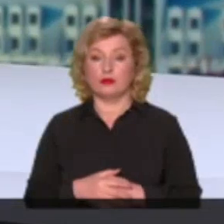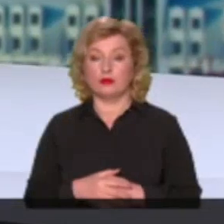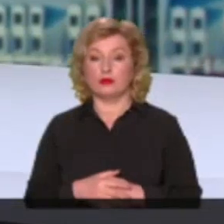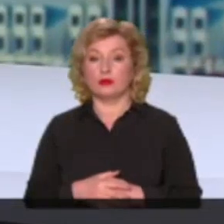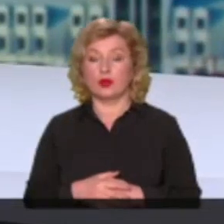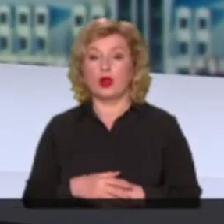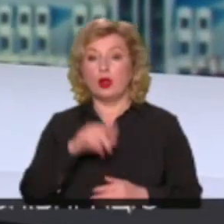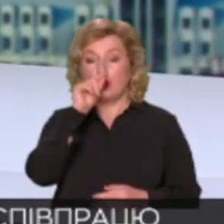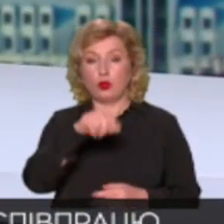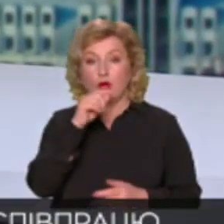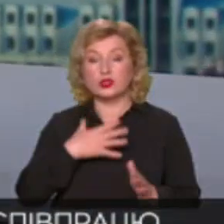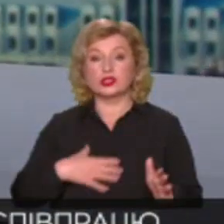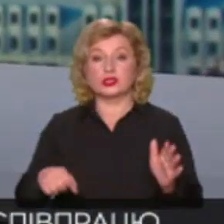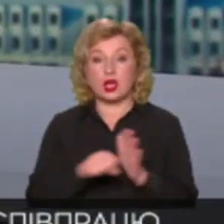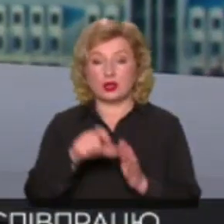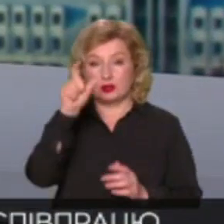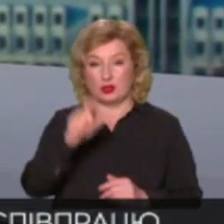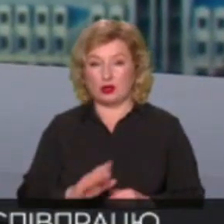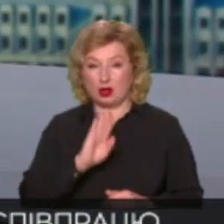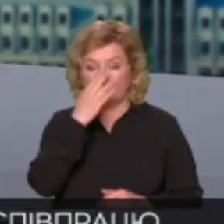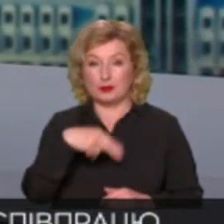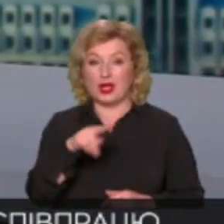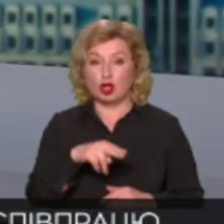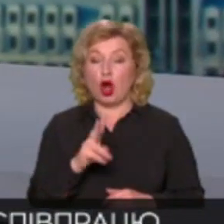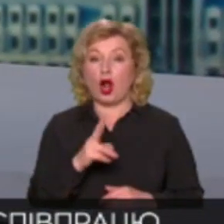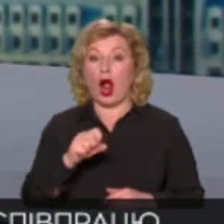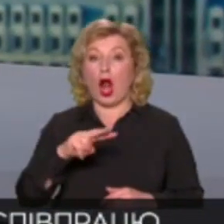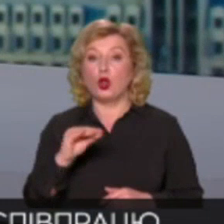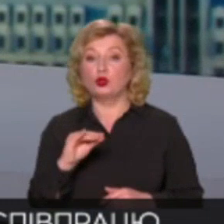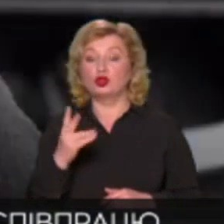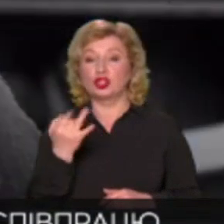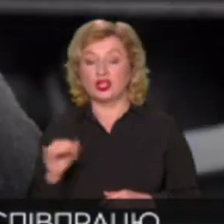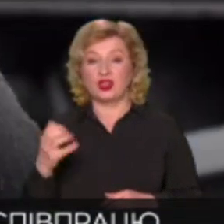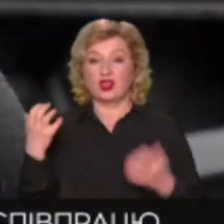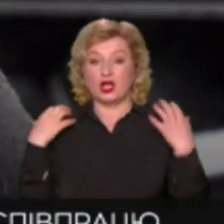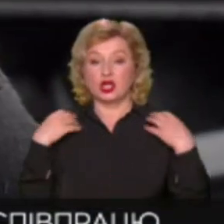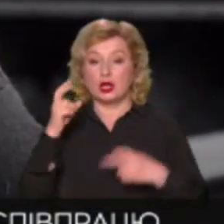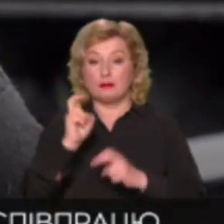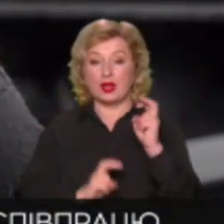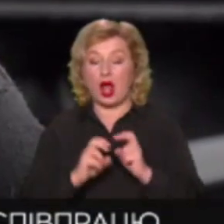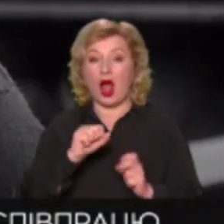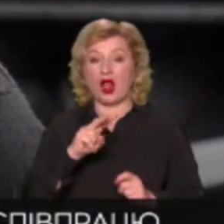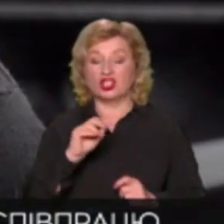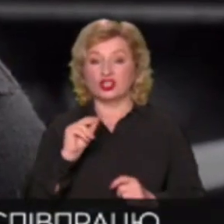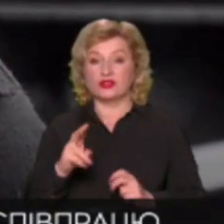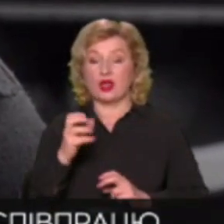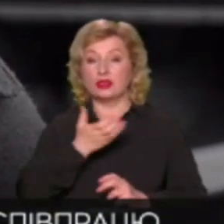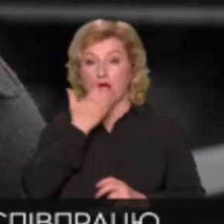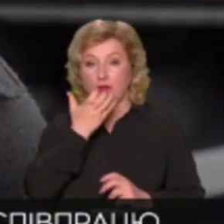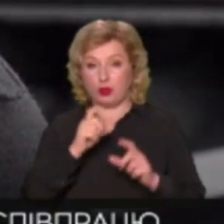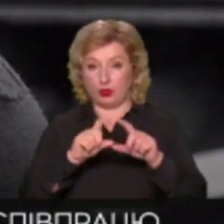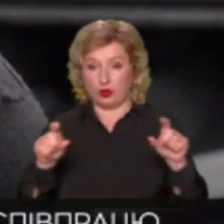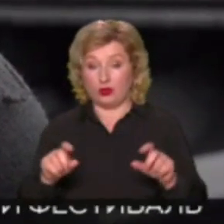На Луганщині загинув колаборант Дмитро Калюжний. Він був так званим начальником підприємства «Алчевськтепло». І під